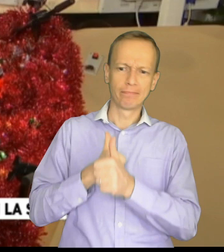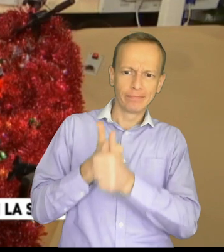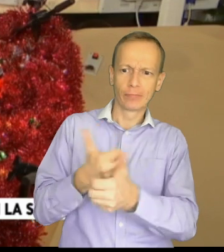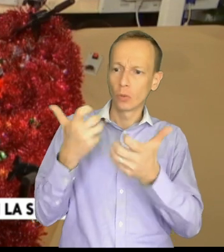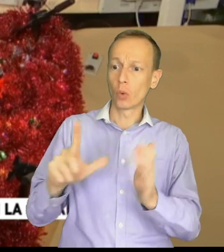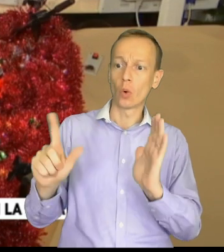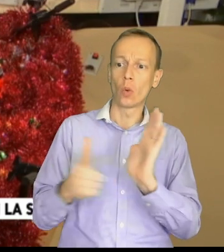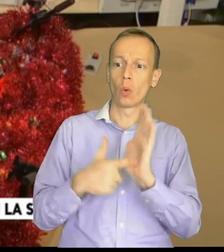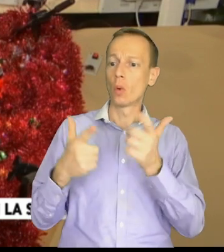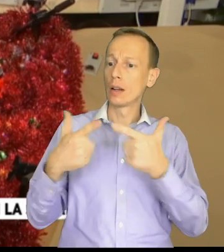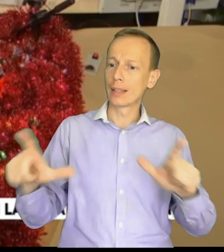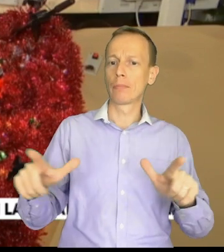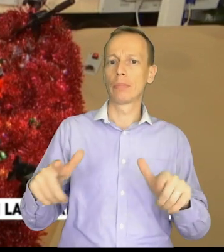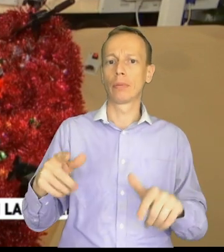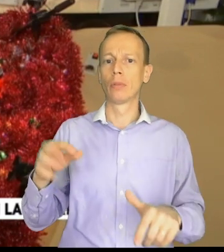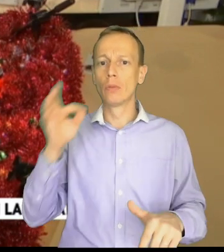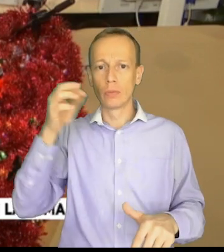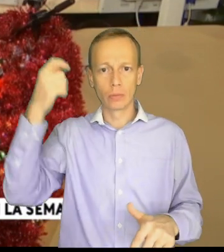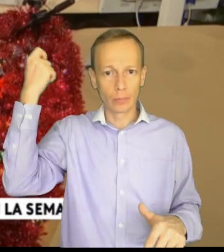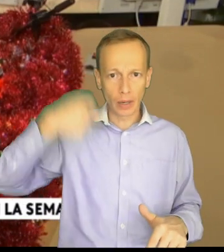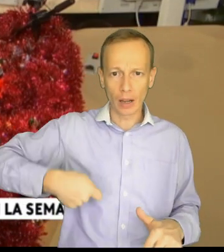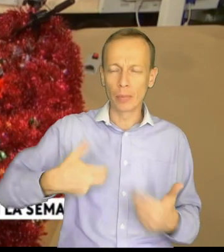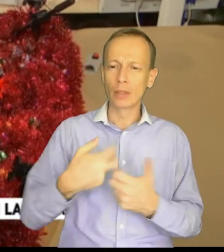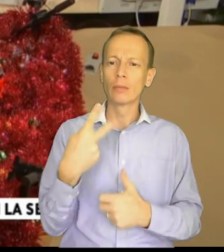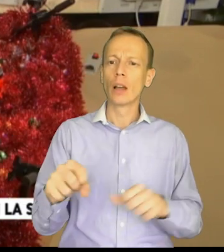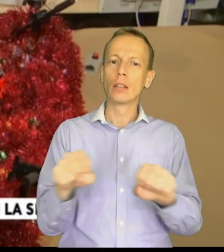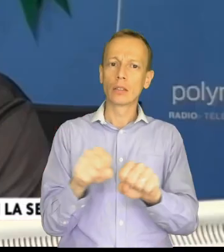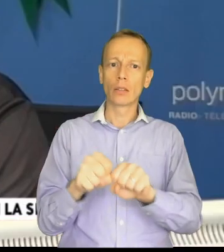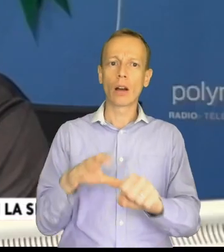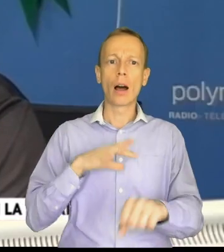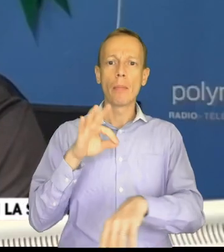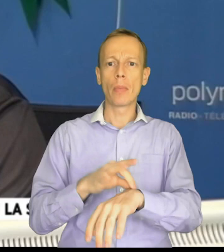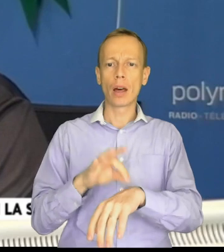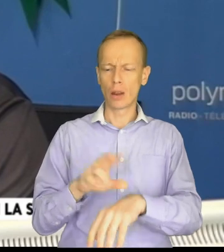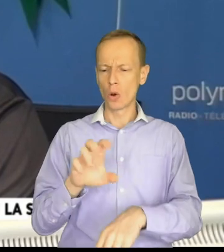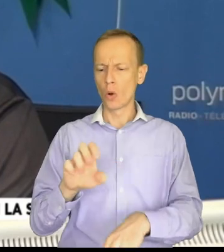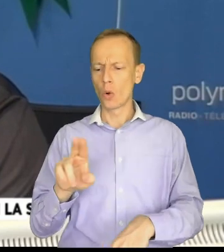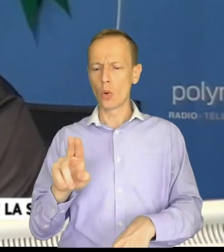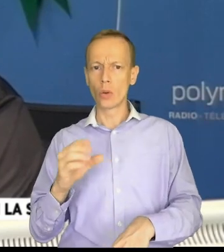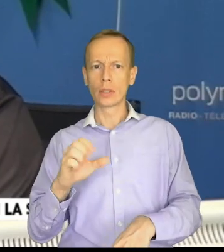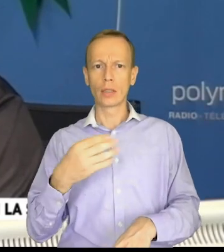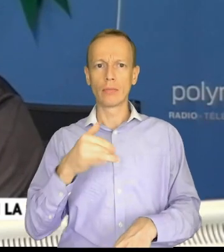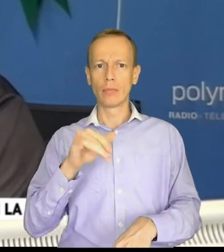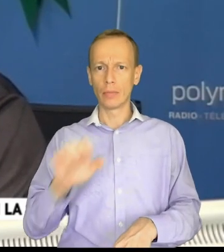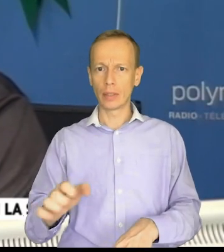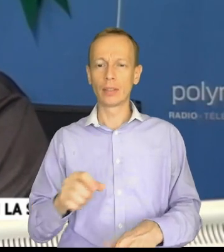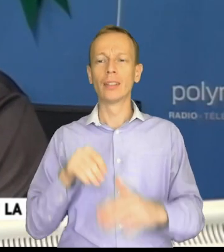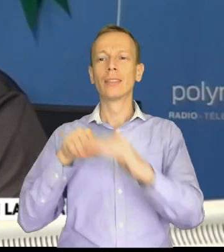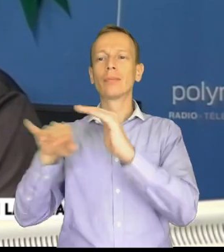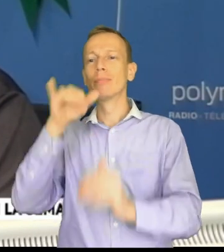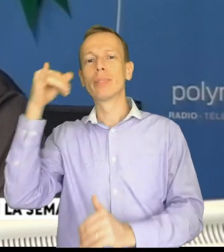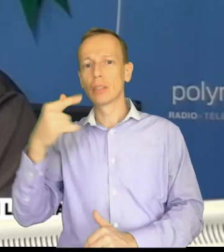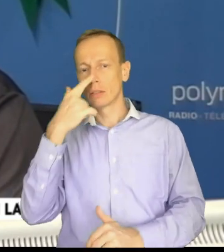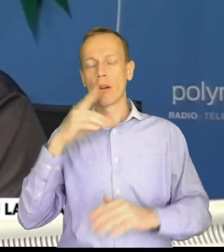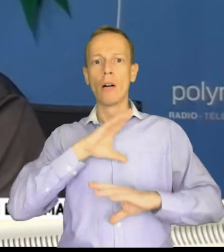Donc, vous auriez un membre de votre famille, en l'occurrence votre sœur, atteinte d'une leucémie et soulagée avec du cannabis en Belgique. Qu'est-ce qu'il